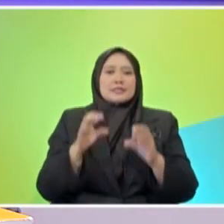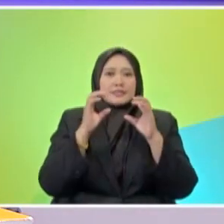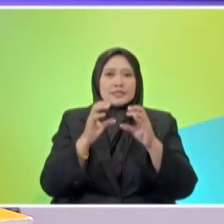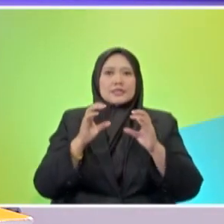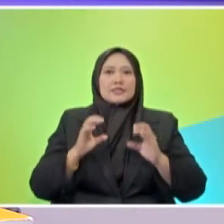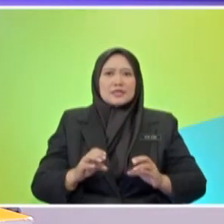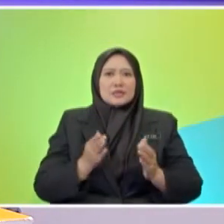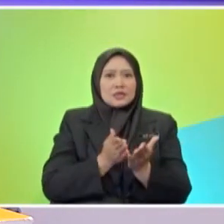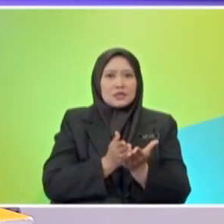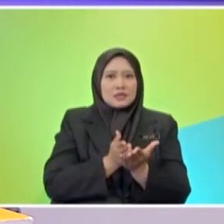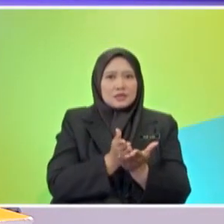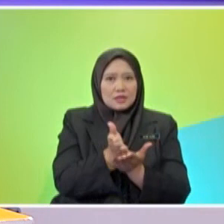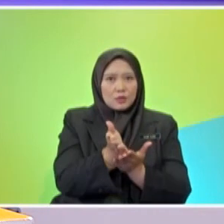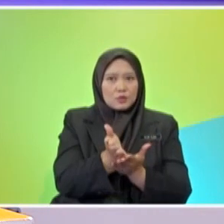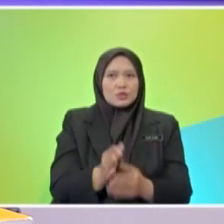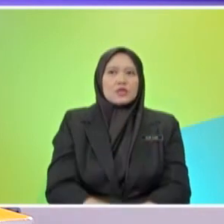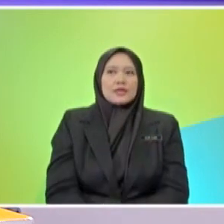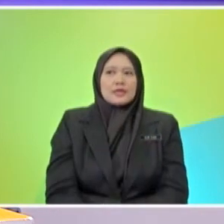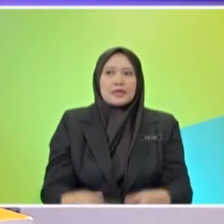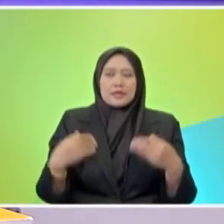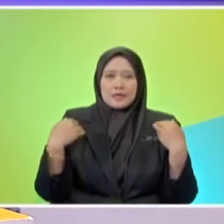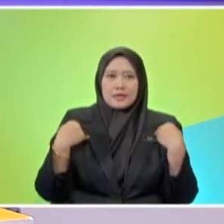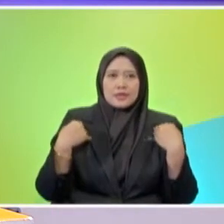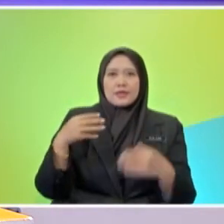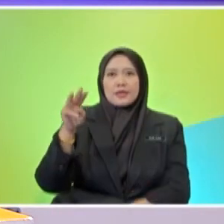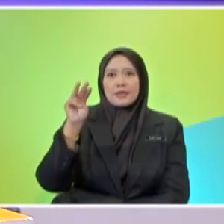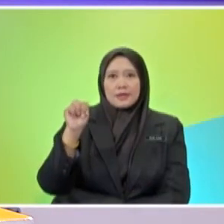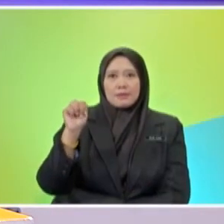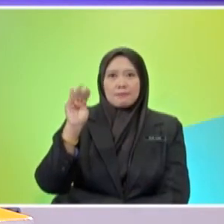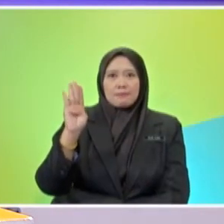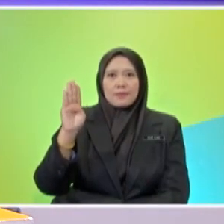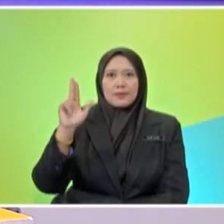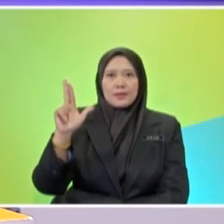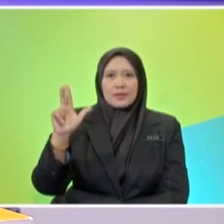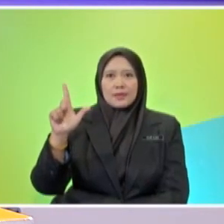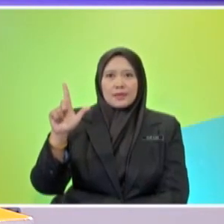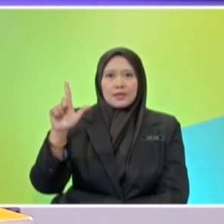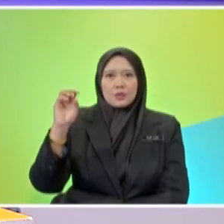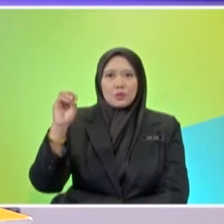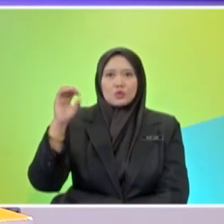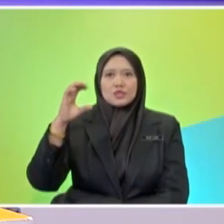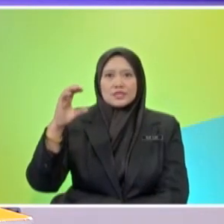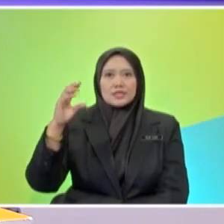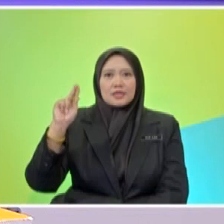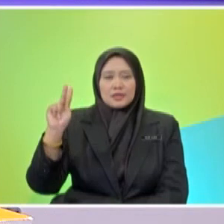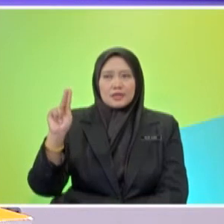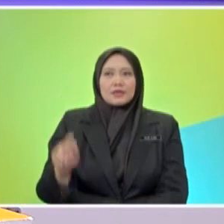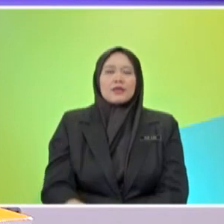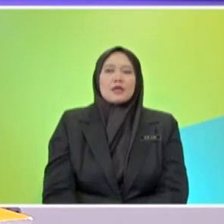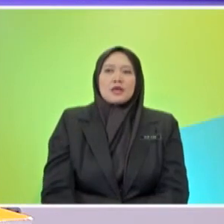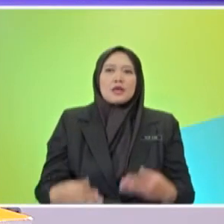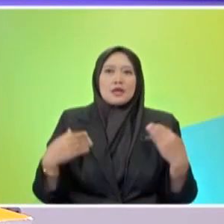slide ni, kita ada M-Block lah. Kita ada M-Block kat sini. So, ini adalah M-Block di mana langkah-langkah